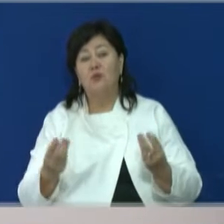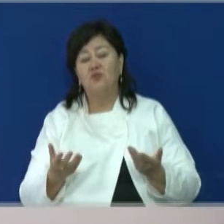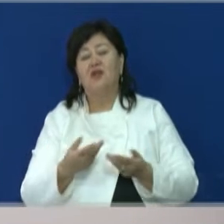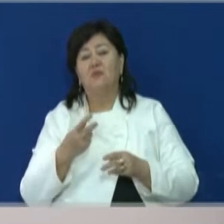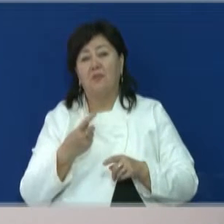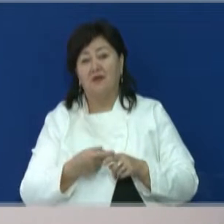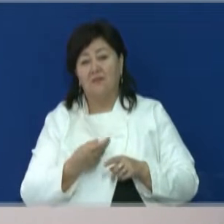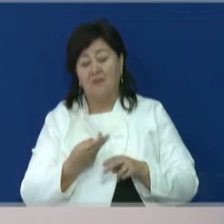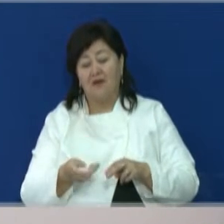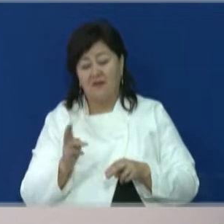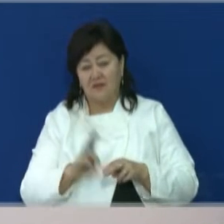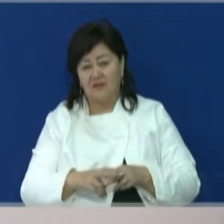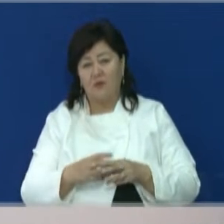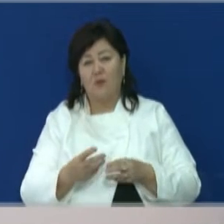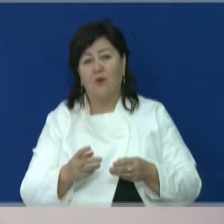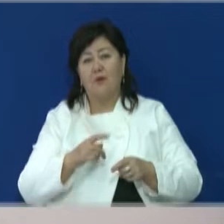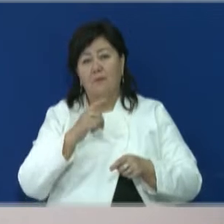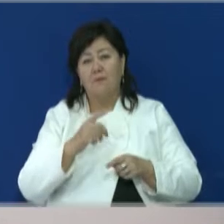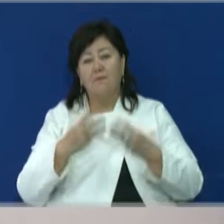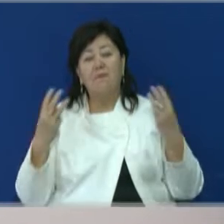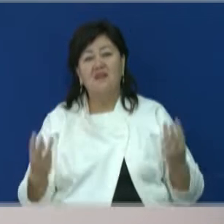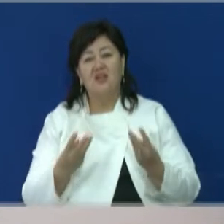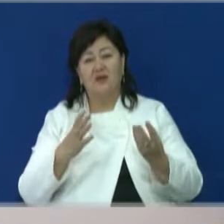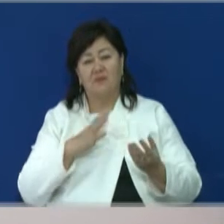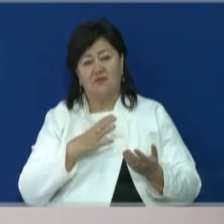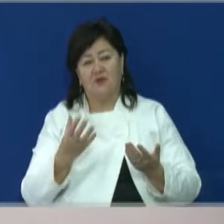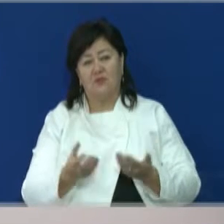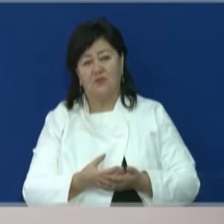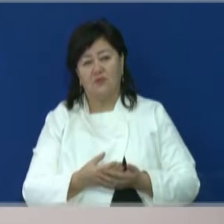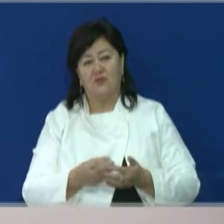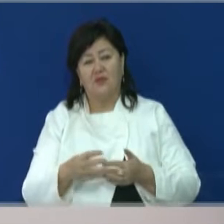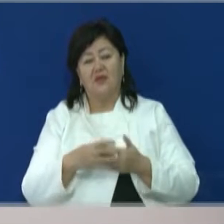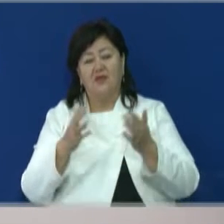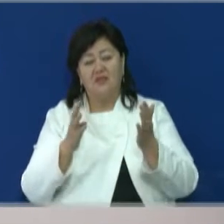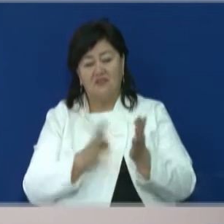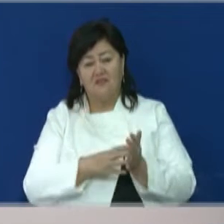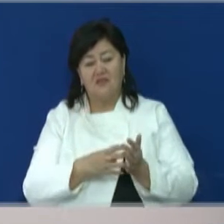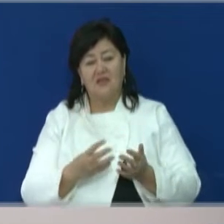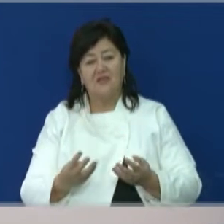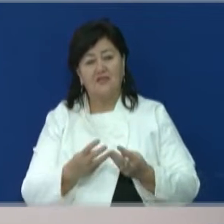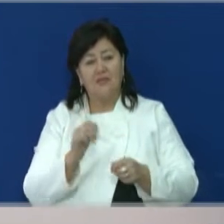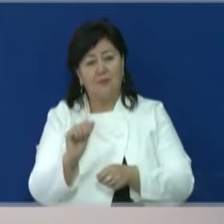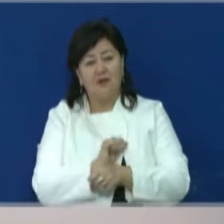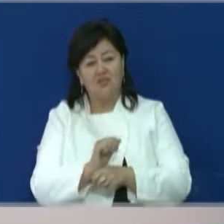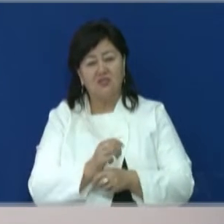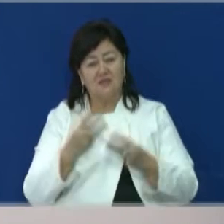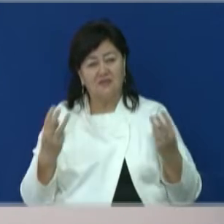департаменті баспасөз қызметінің мәліметінше, жыл басынан бері облысымызда 19 көлік өрті тіркелген. Оның 8-і